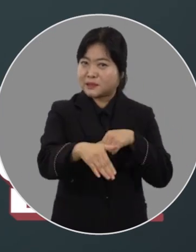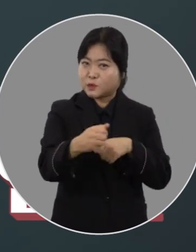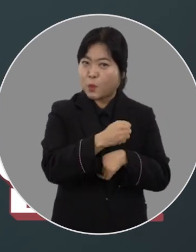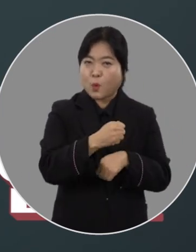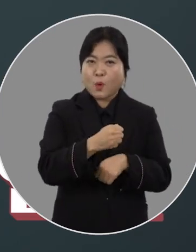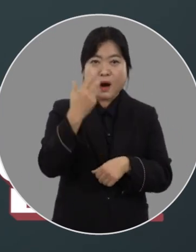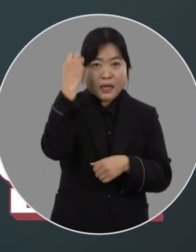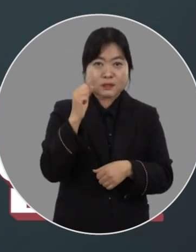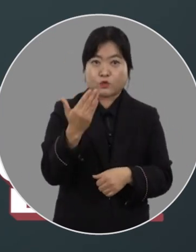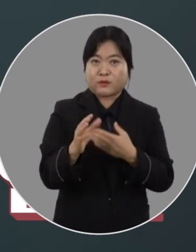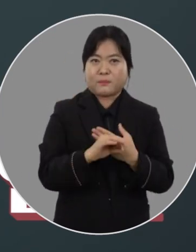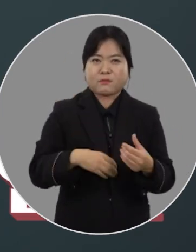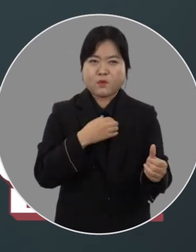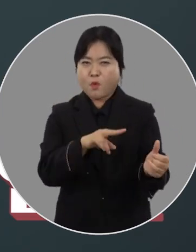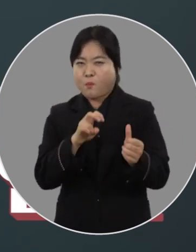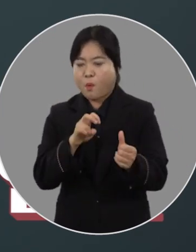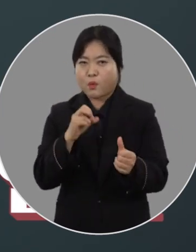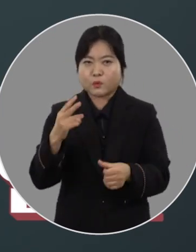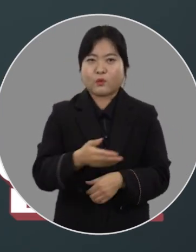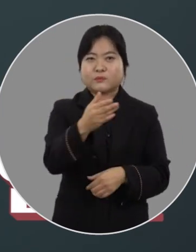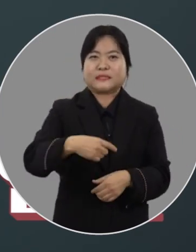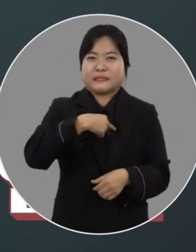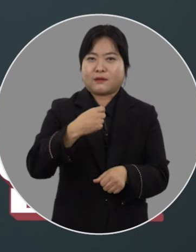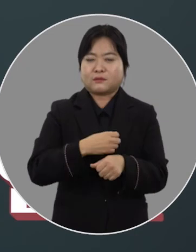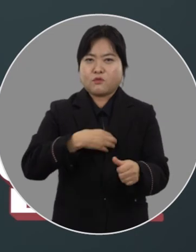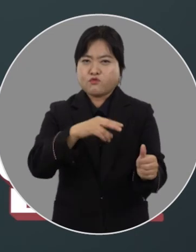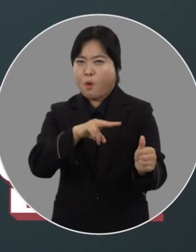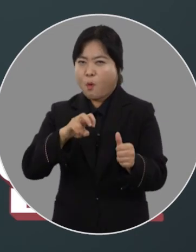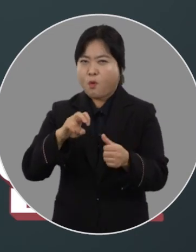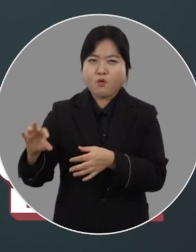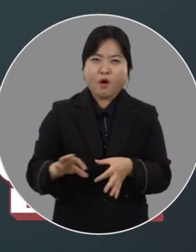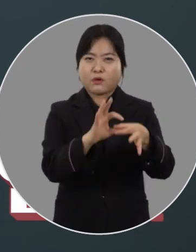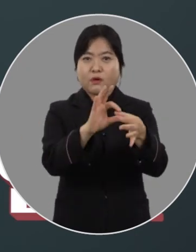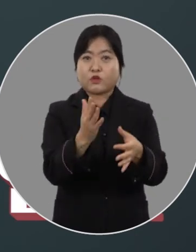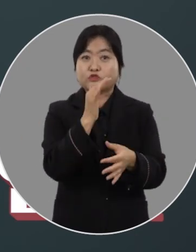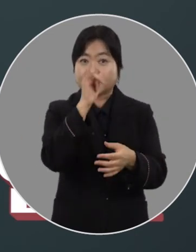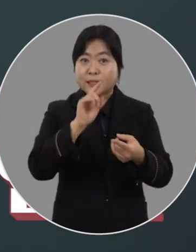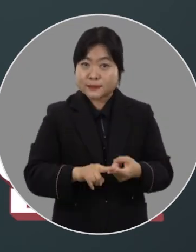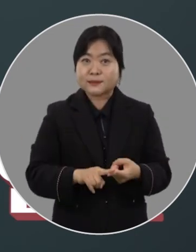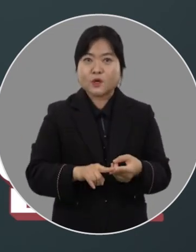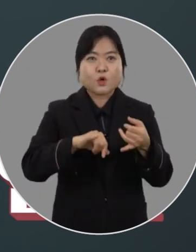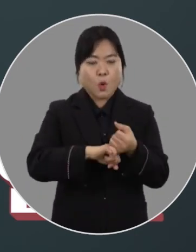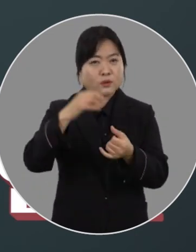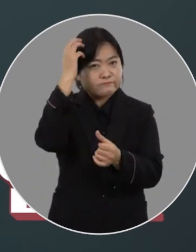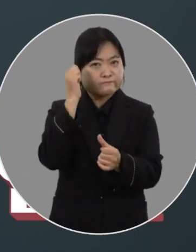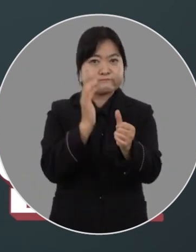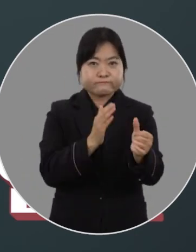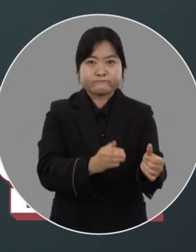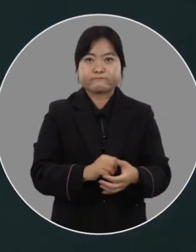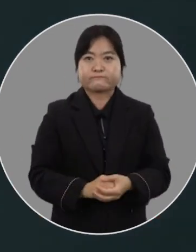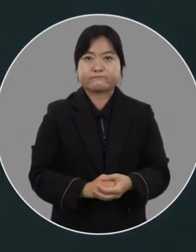나가게 된다면 이것이 혐오로 여러분들이 싫어하는 혐오로 바로 연결될 수 있다라고 하는 생각들을 꼭